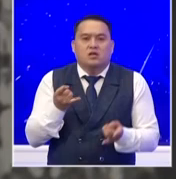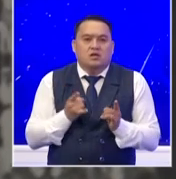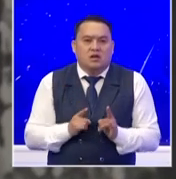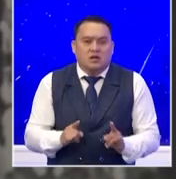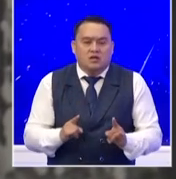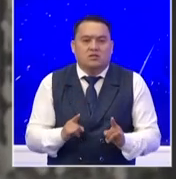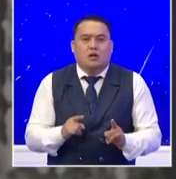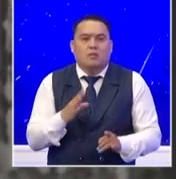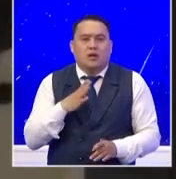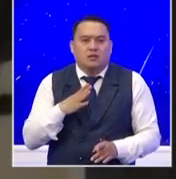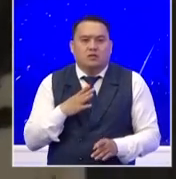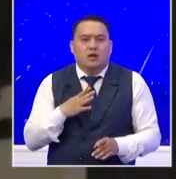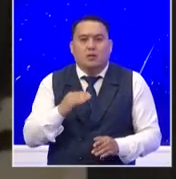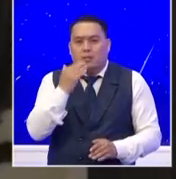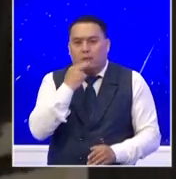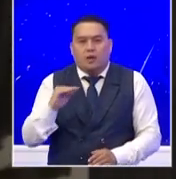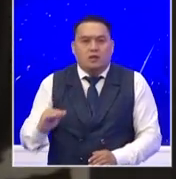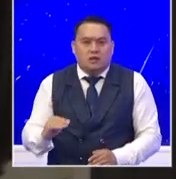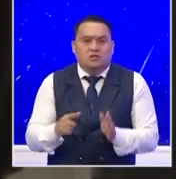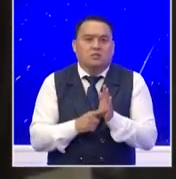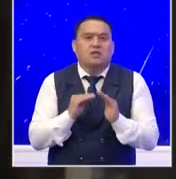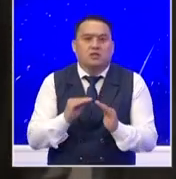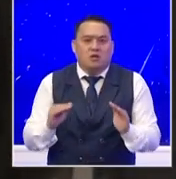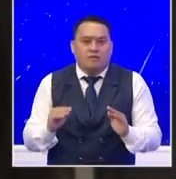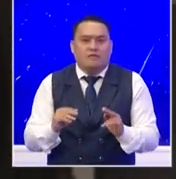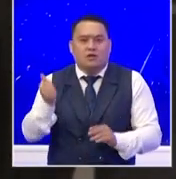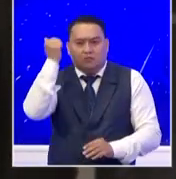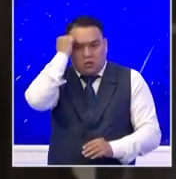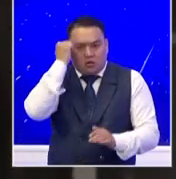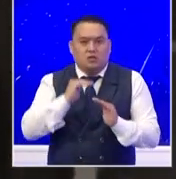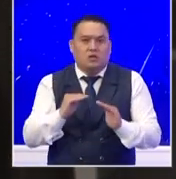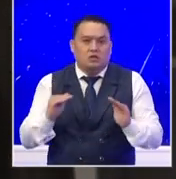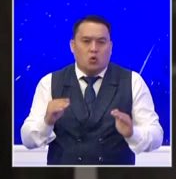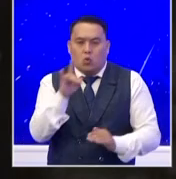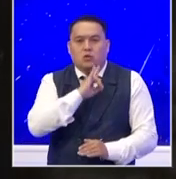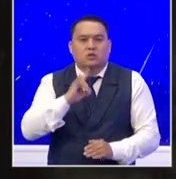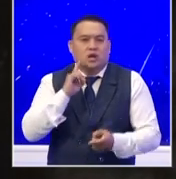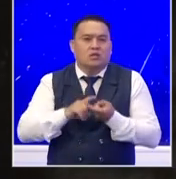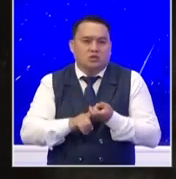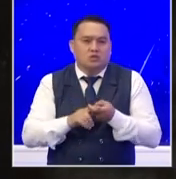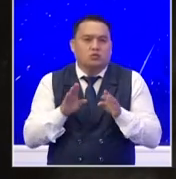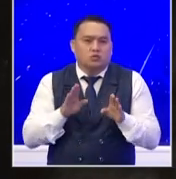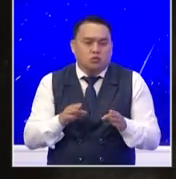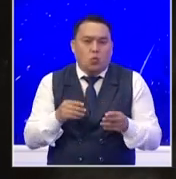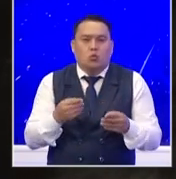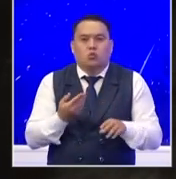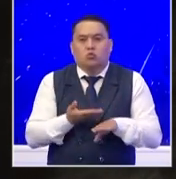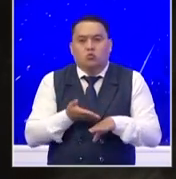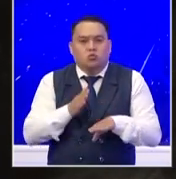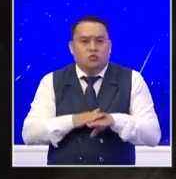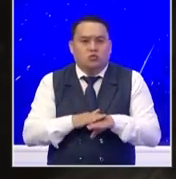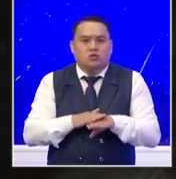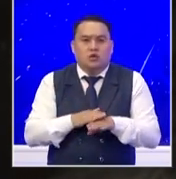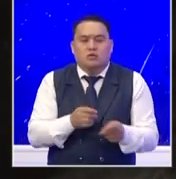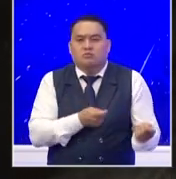интернациональной семье, она была самой младшей из 7 детей. К слову, воспоминания о детстве у женщины связаны не только с бытовыми трудностями, но и